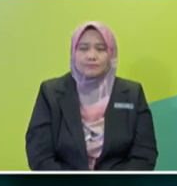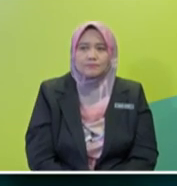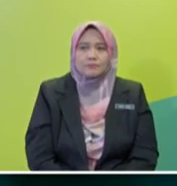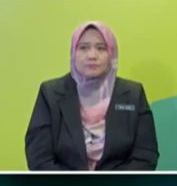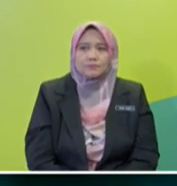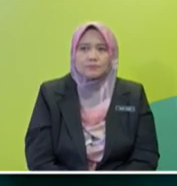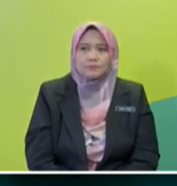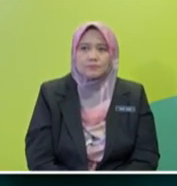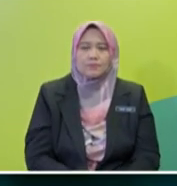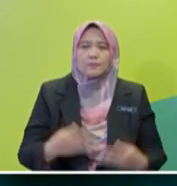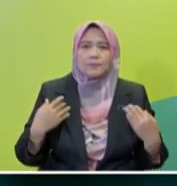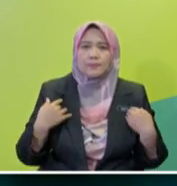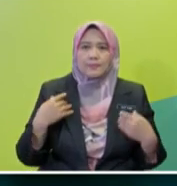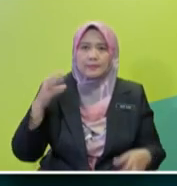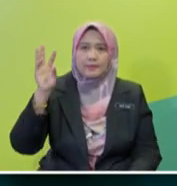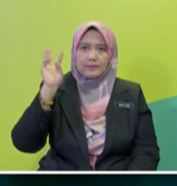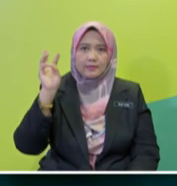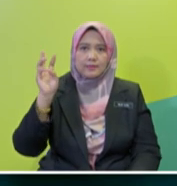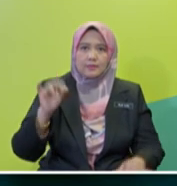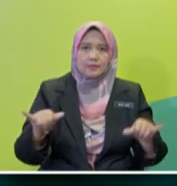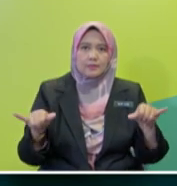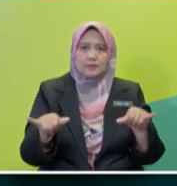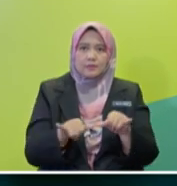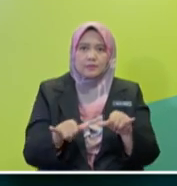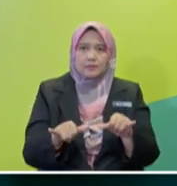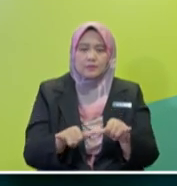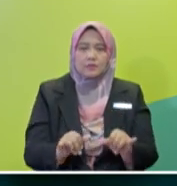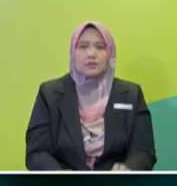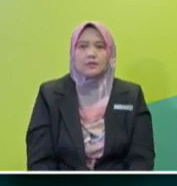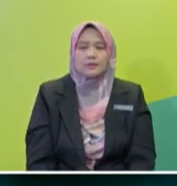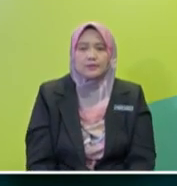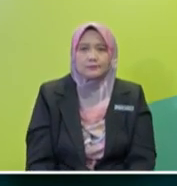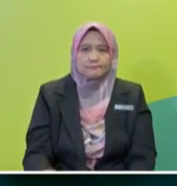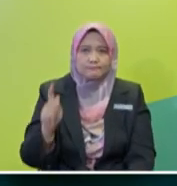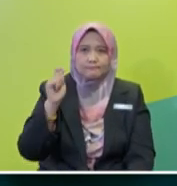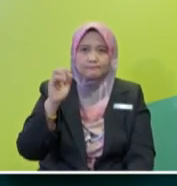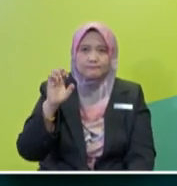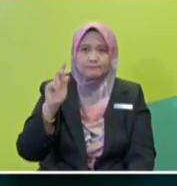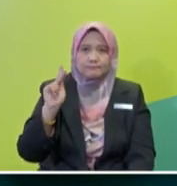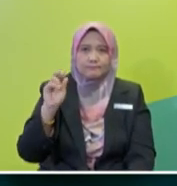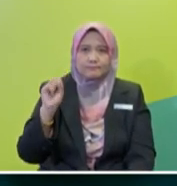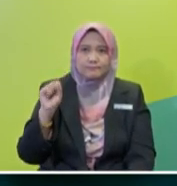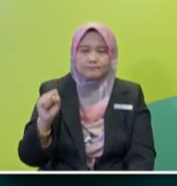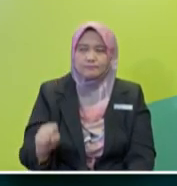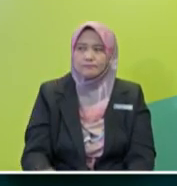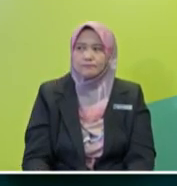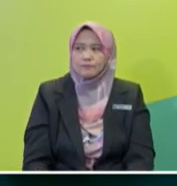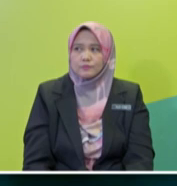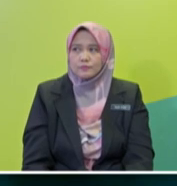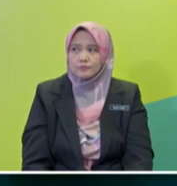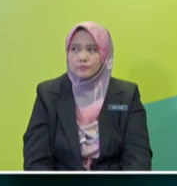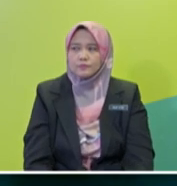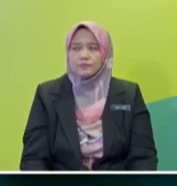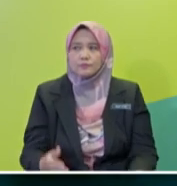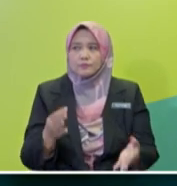6 size text yang boleh dipaparkan dalam satu nama sesawang Oke kalau untuk heading tadi